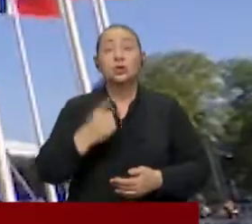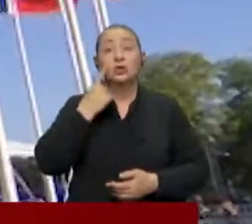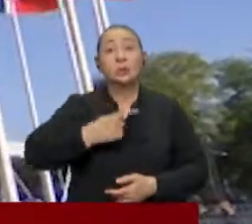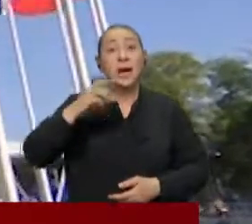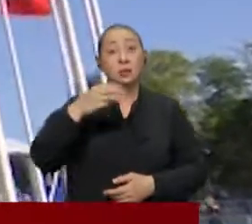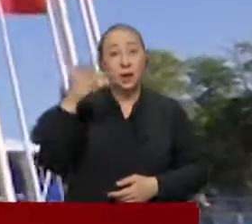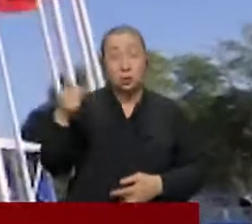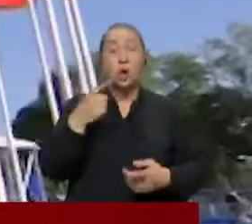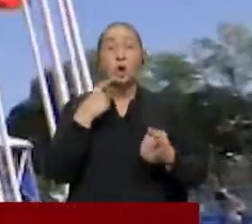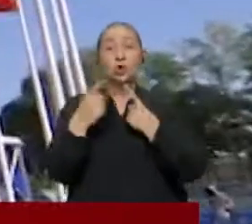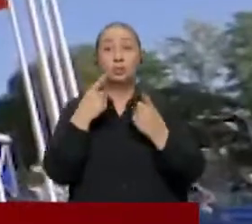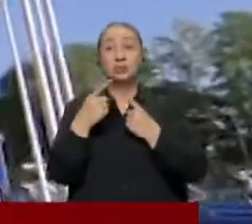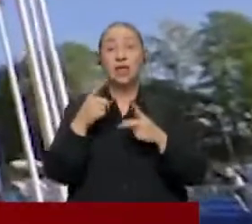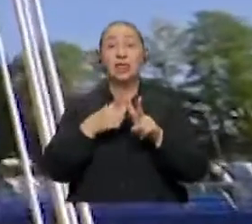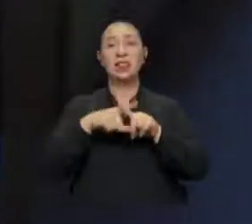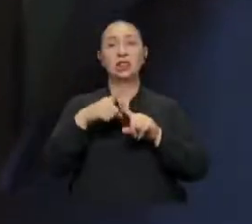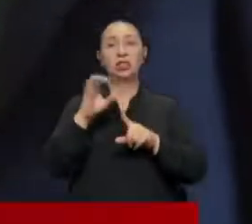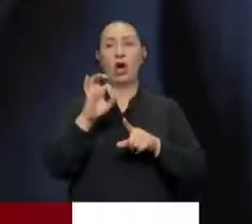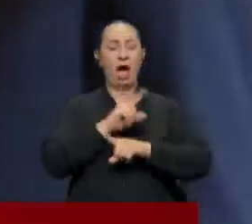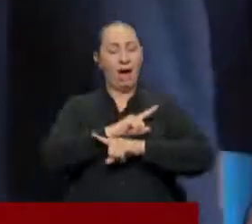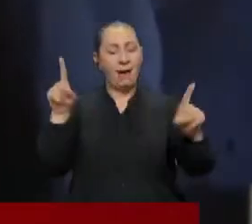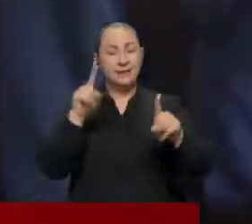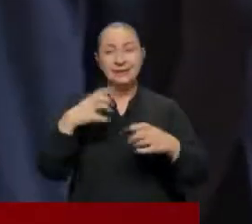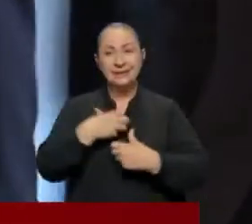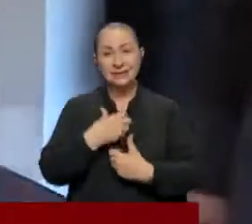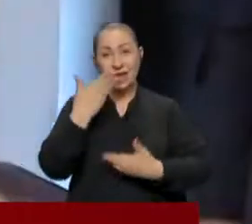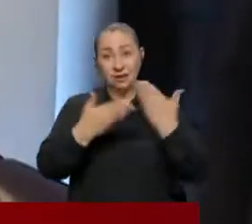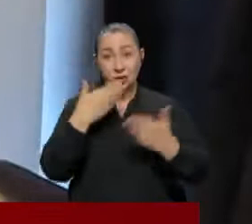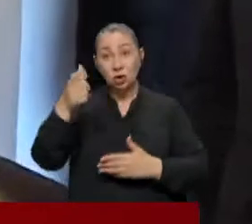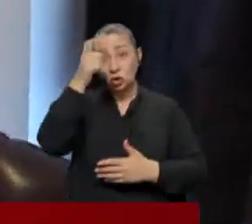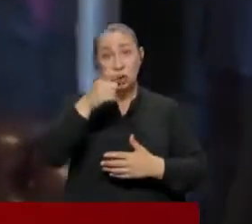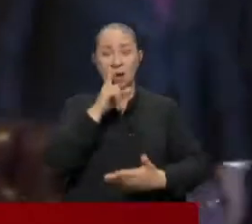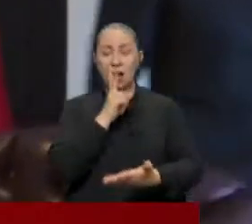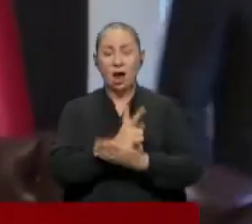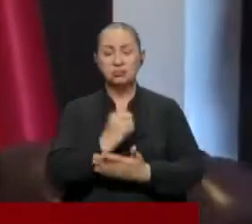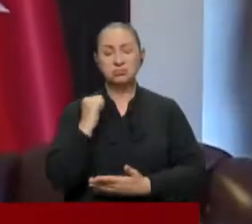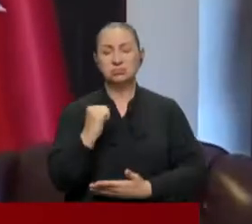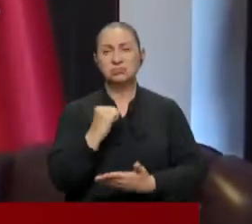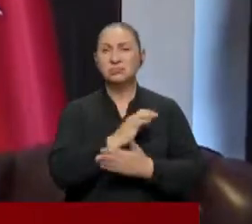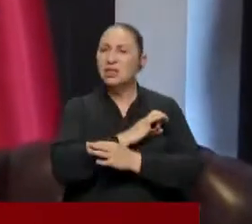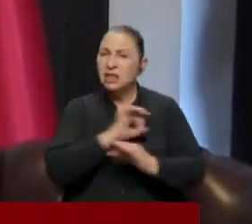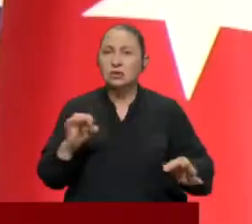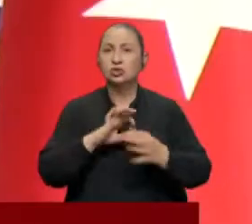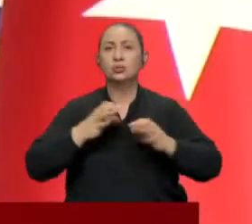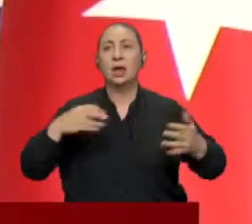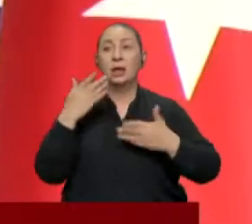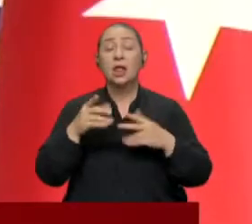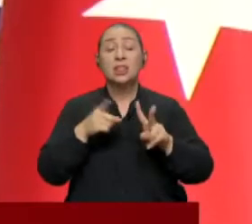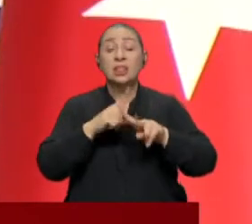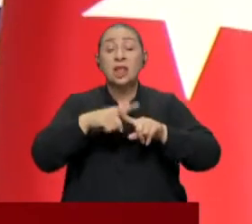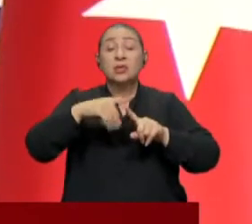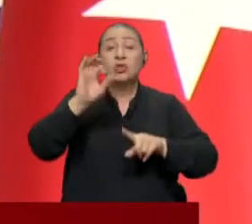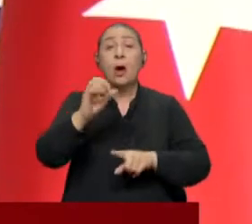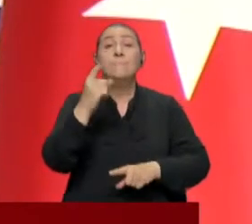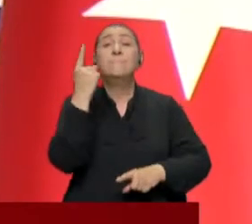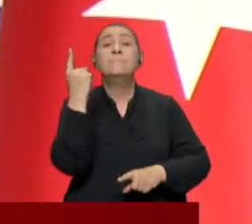Cumhurbaşkanı Erdoğan konuşmasında NATO'daki veto krizine de değindi. Türkiye'nin kararlılığını net cümlelerle anlattı. NATO